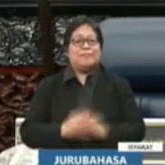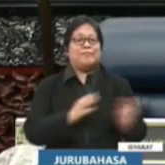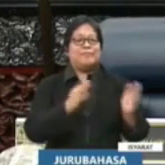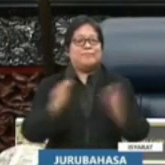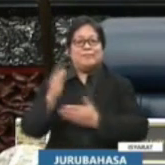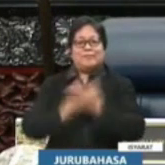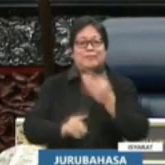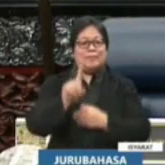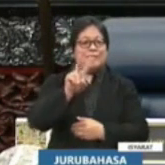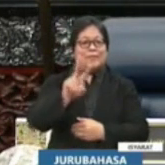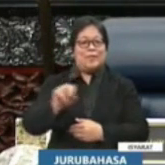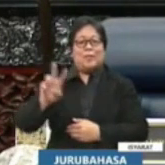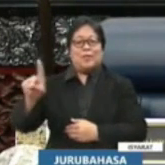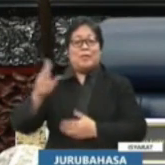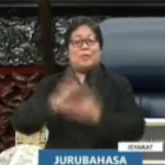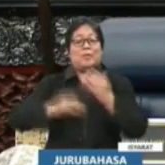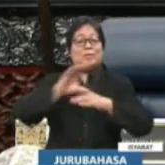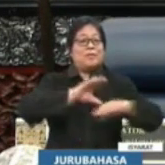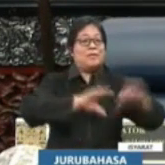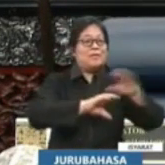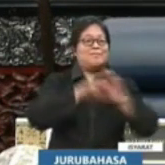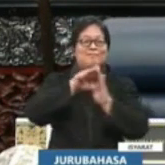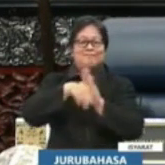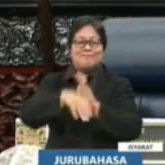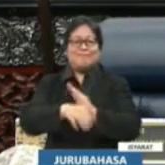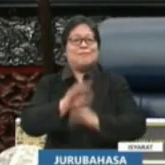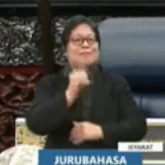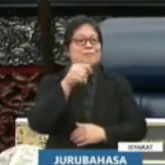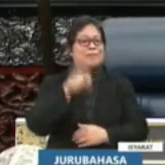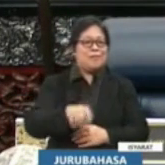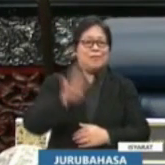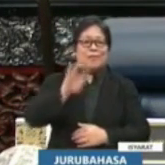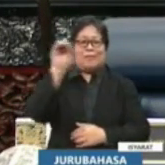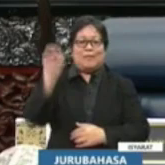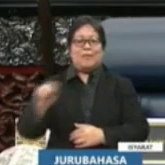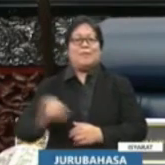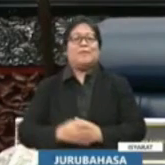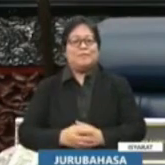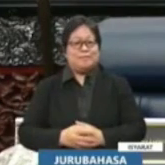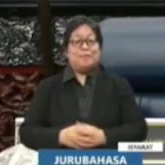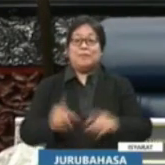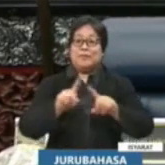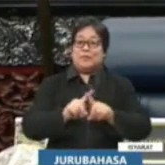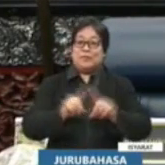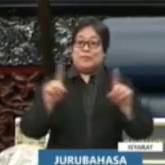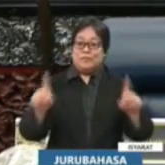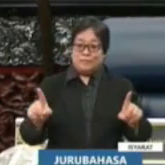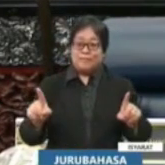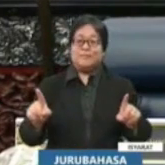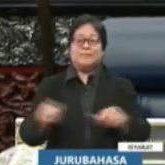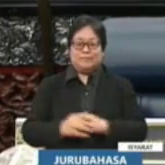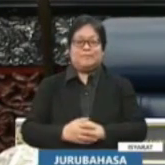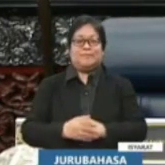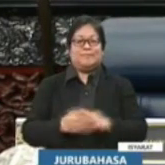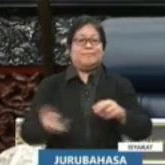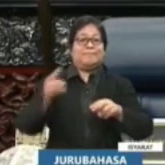pada suku pertama 2021, sektor pembinaan terus menurun pada kadar 10.4%. Walau bagaimanapun, ianya